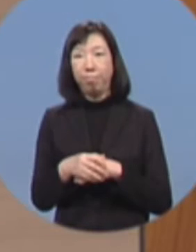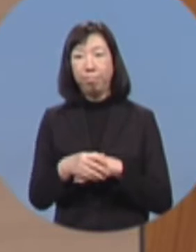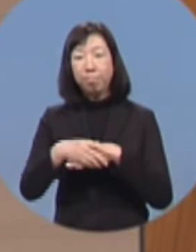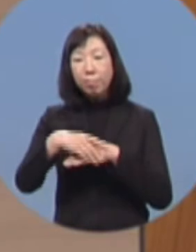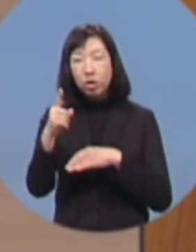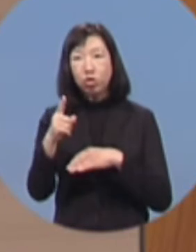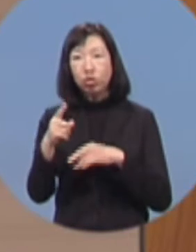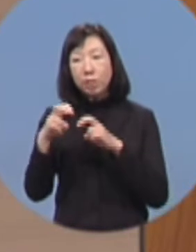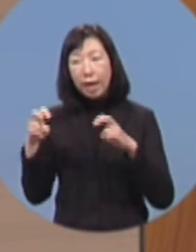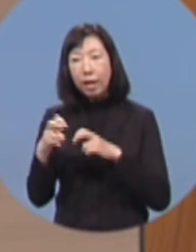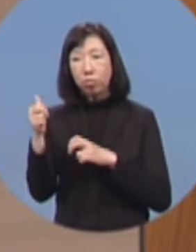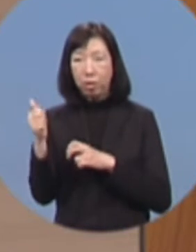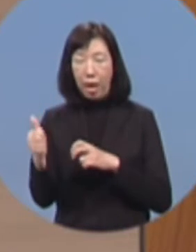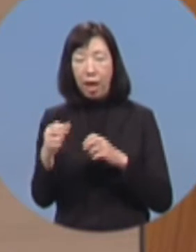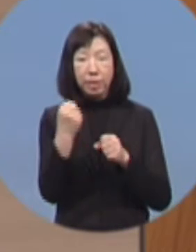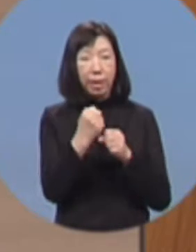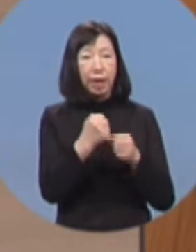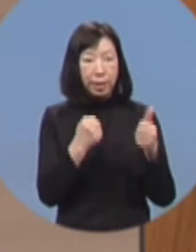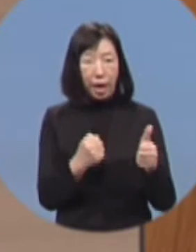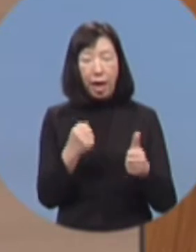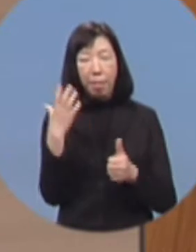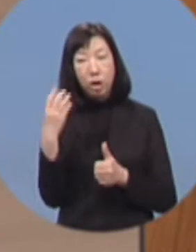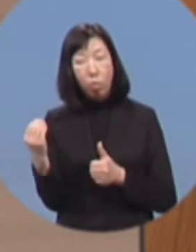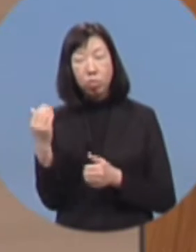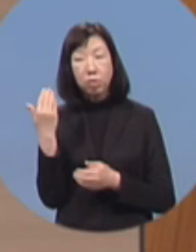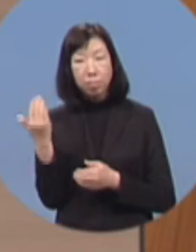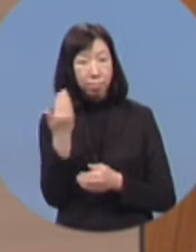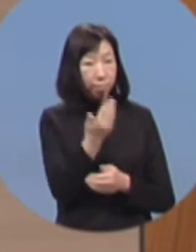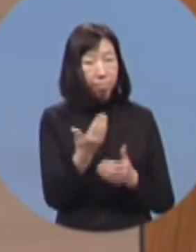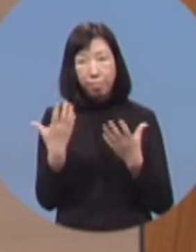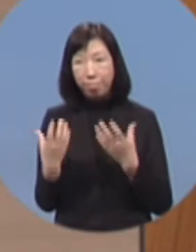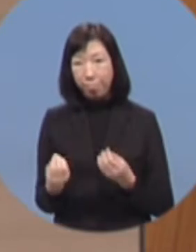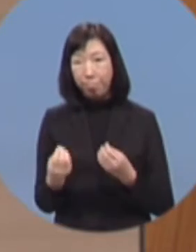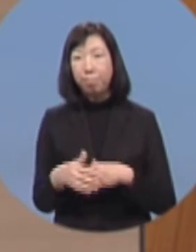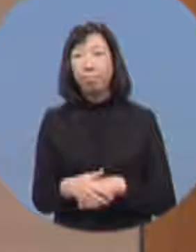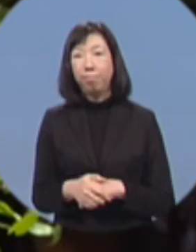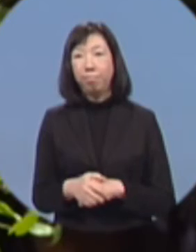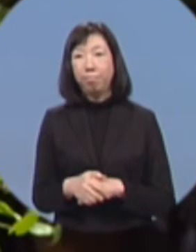まずは開発者と生産者にその魅力と思いを伺ってきました。